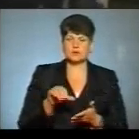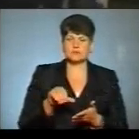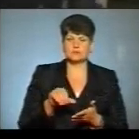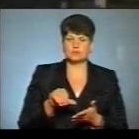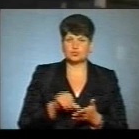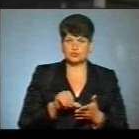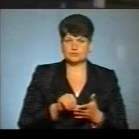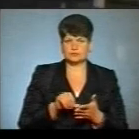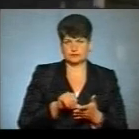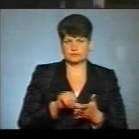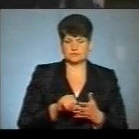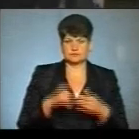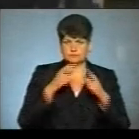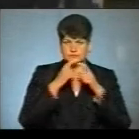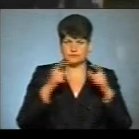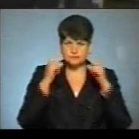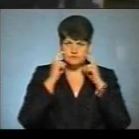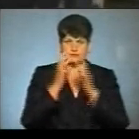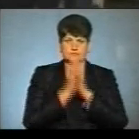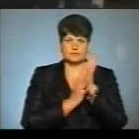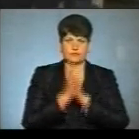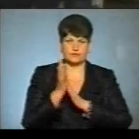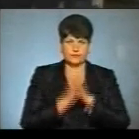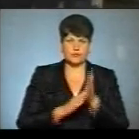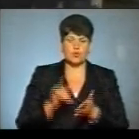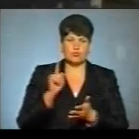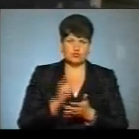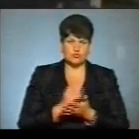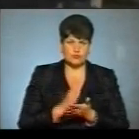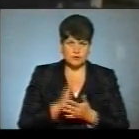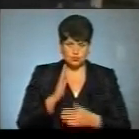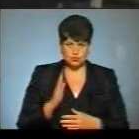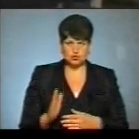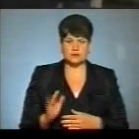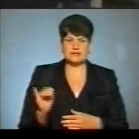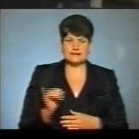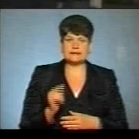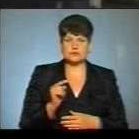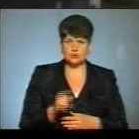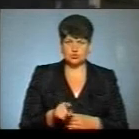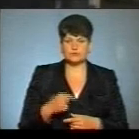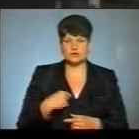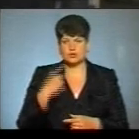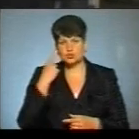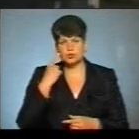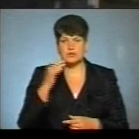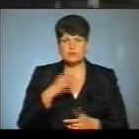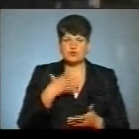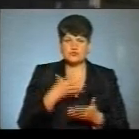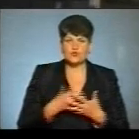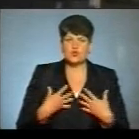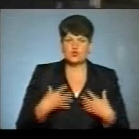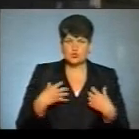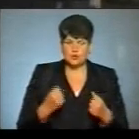засобах захисту, це рукавички чи маски обов'язково мають бути. І для того, щоб вони думали про своє здоров'я, ми так